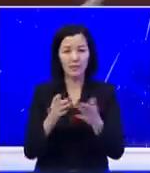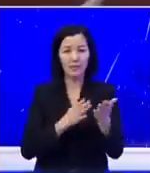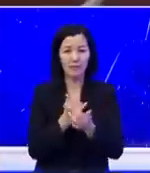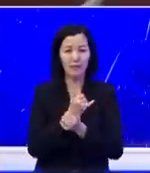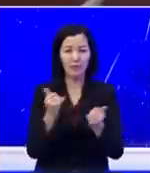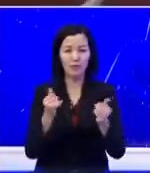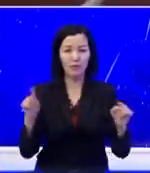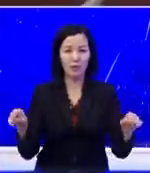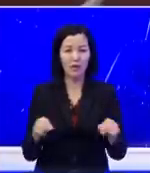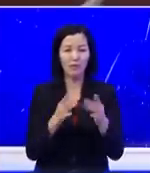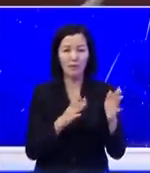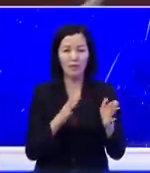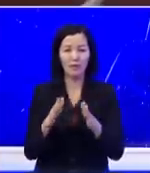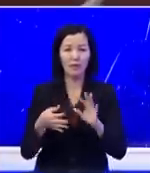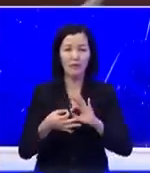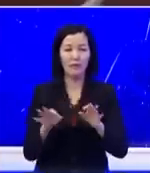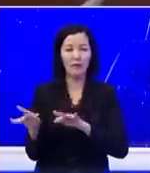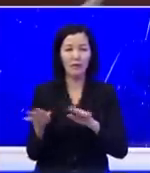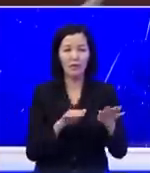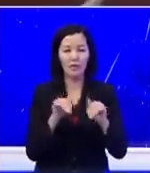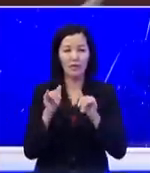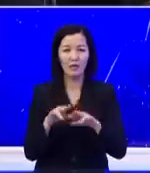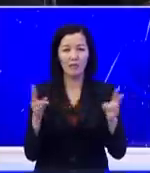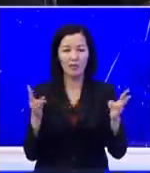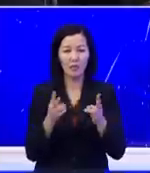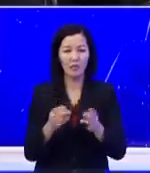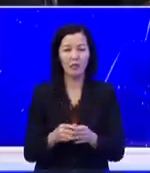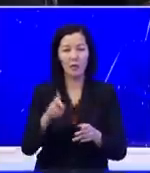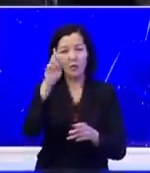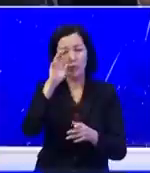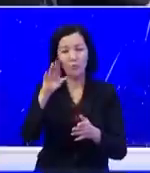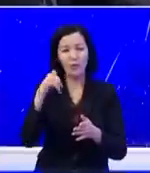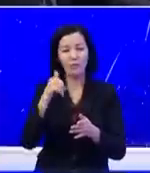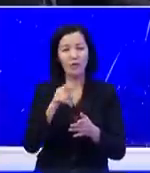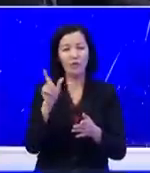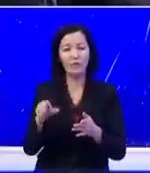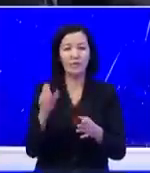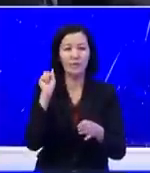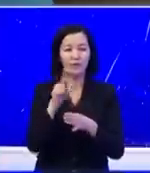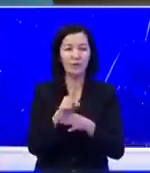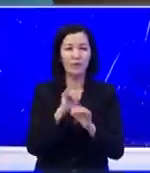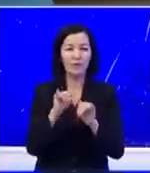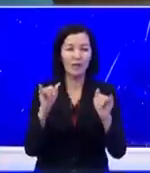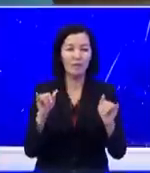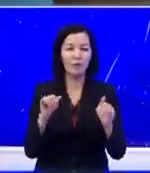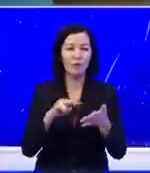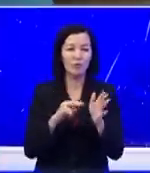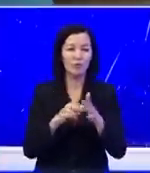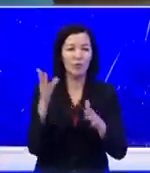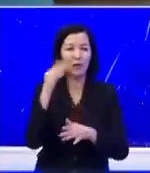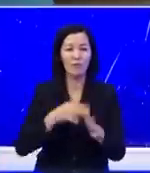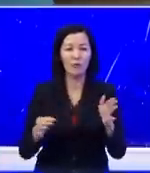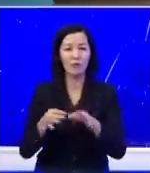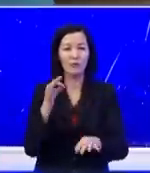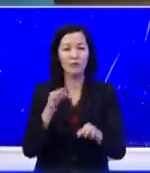секторын қалпына келтіру бойынша нақты шаралар қабылдау қажет. Үкімет басшысы тапсырмасынан соң дамудың кешенді шарасын Алматы облысы